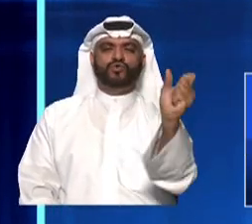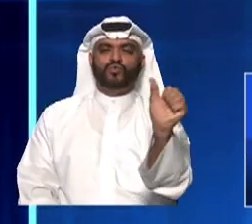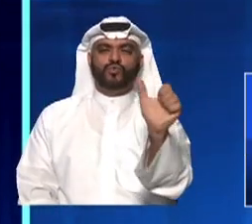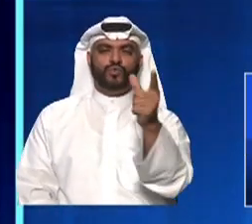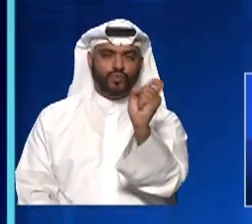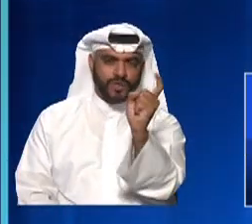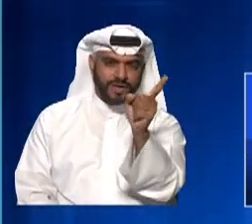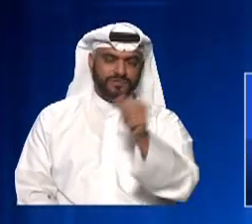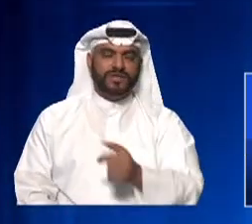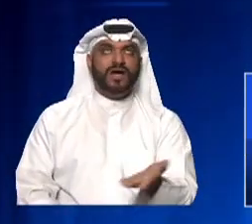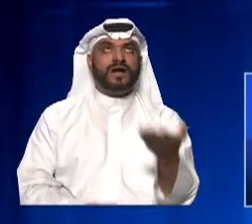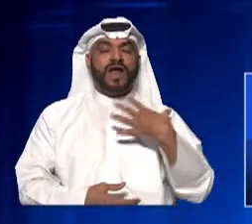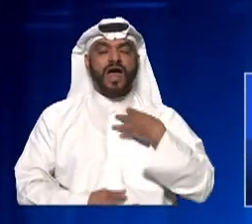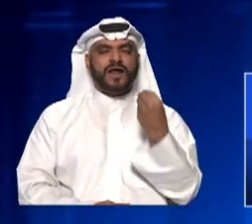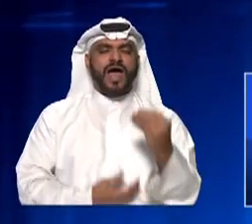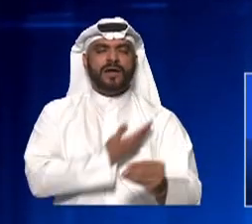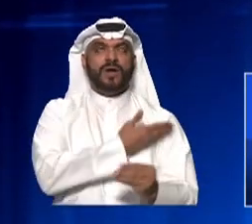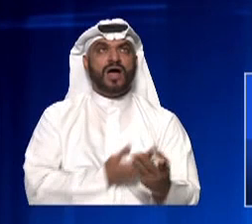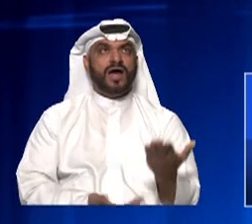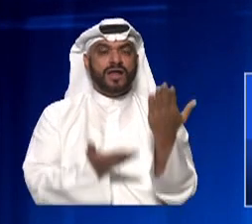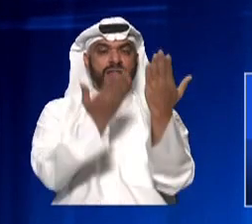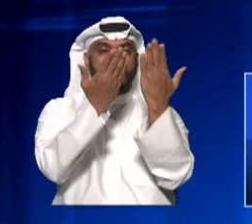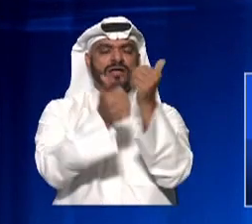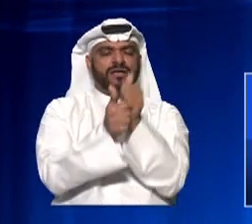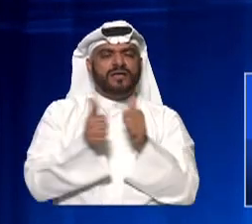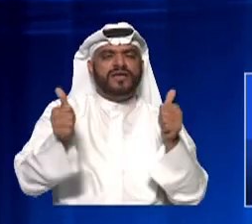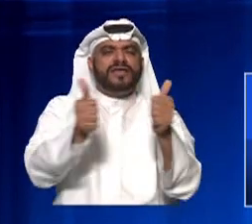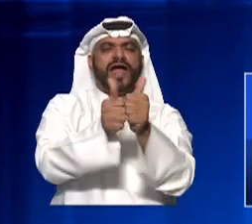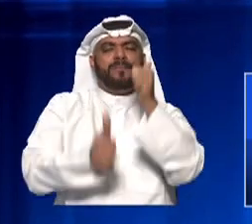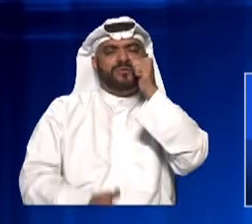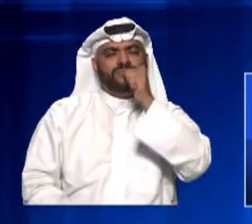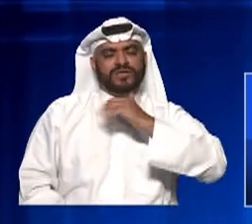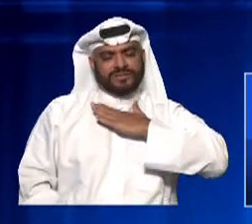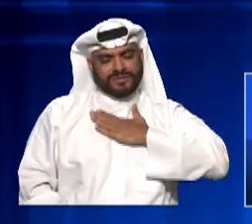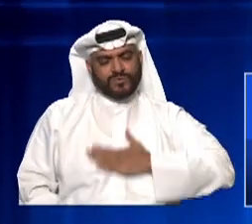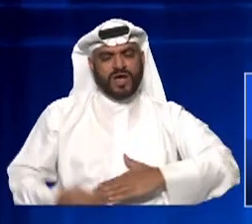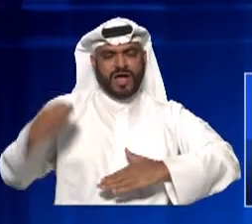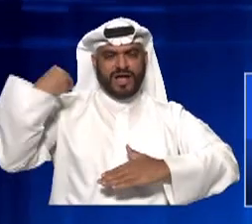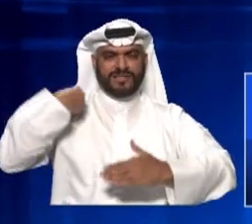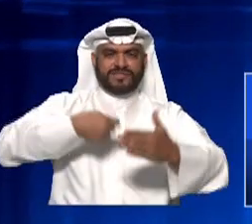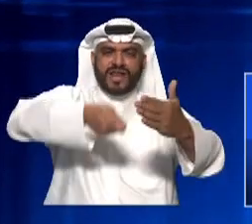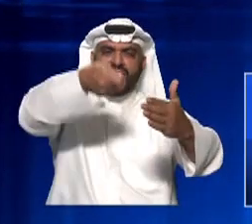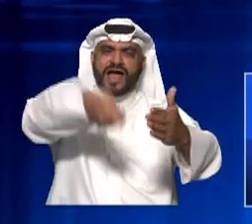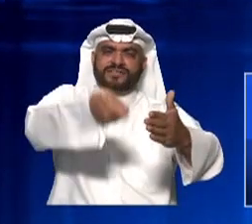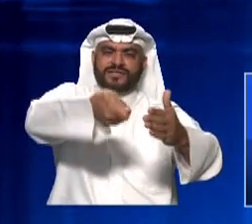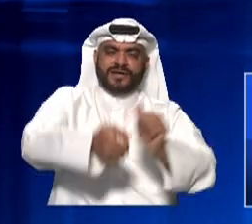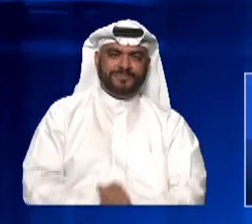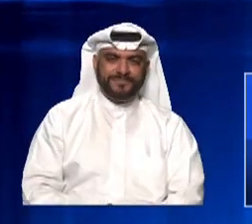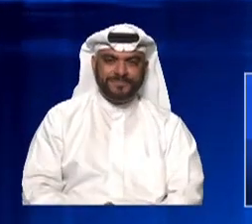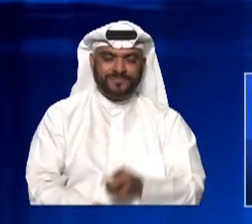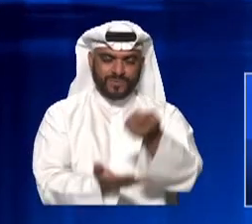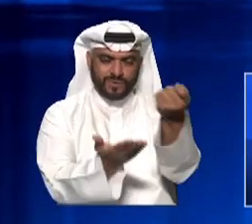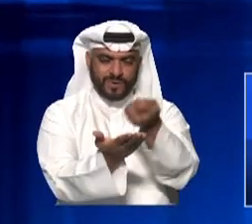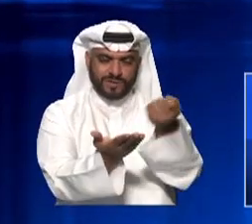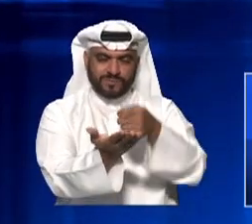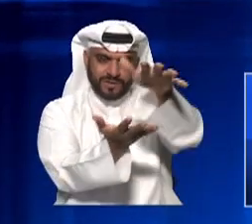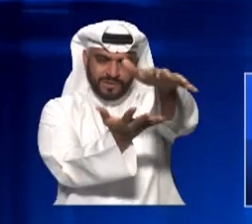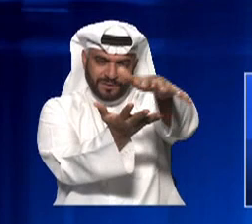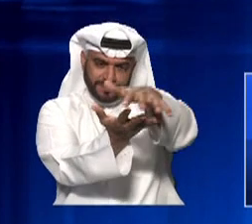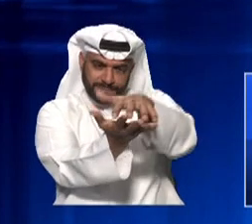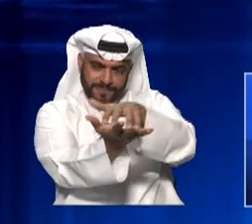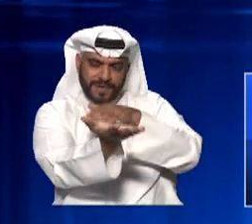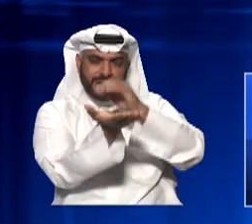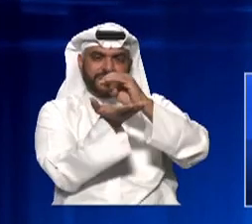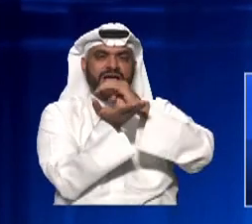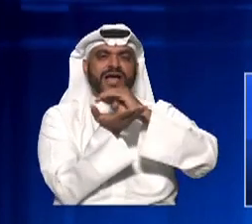الله، سائل المولى تعالى لسموه وللأسرة الكريمة جميل الصبر وحسن العزاء. هذا وقد بعث حضرة صاحب